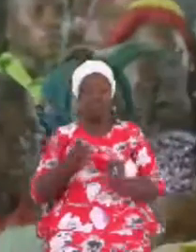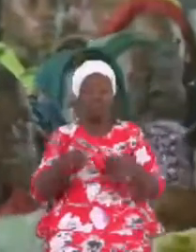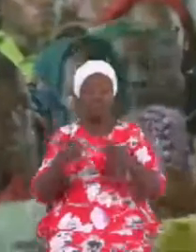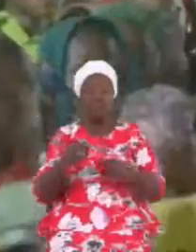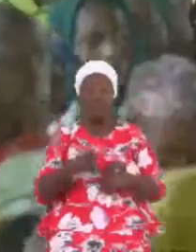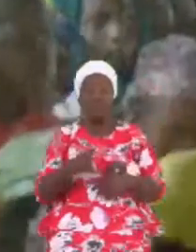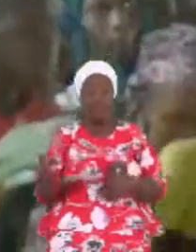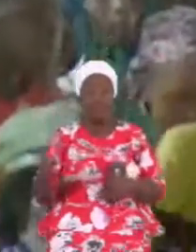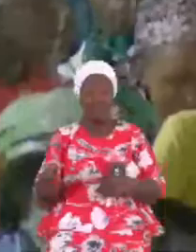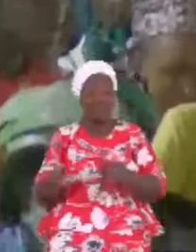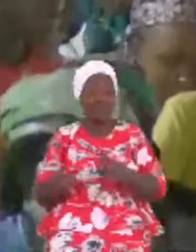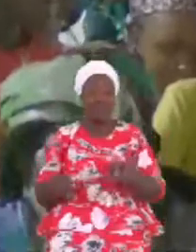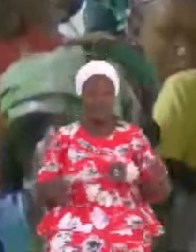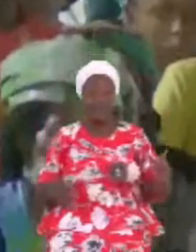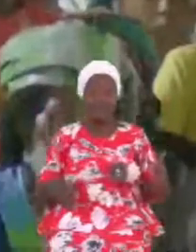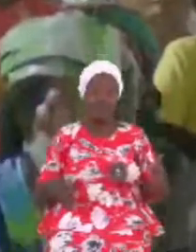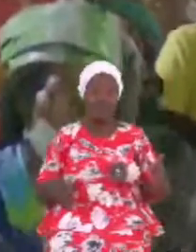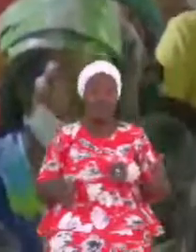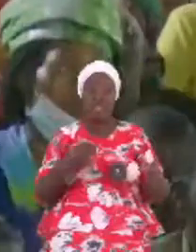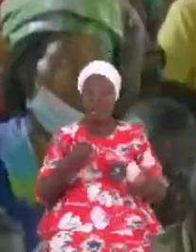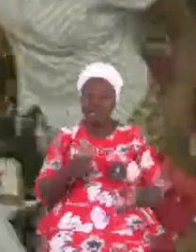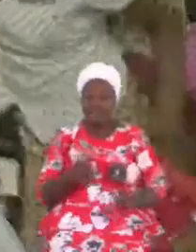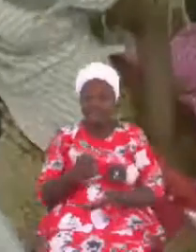où les gens ont donné leur vie au Seigneur.